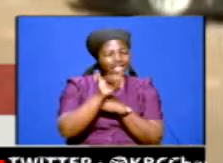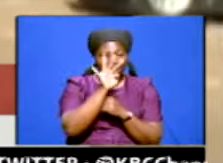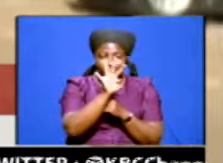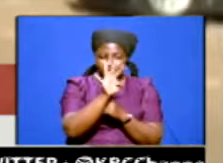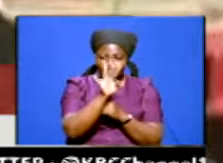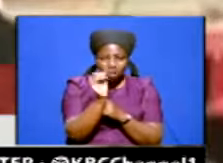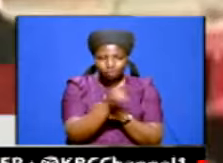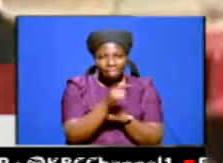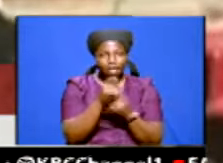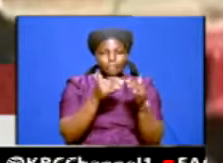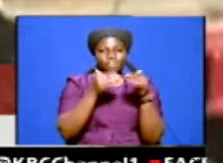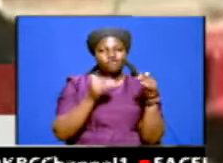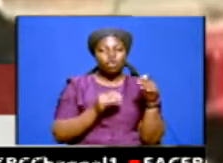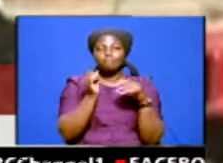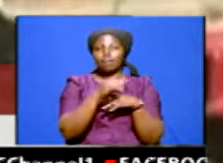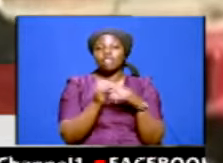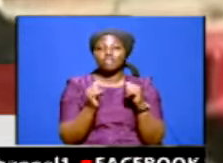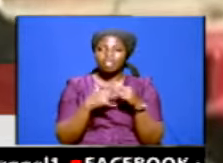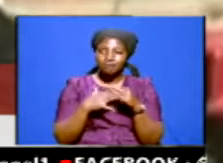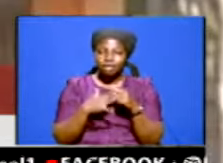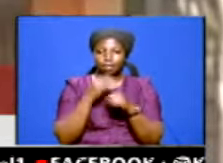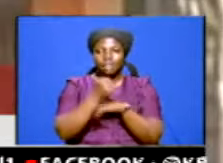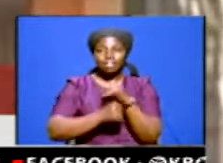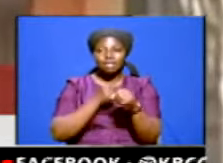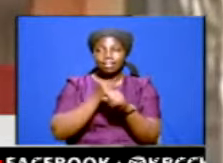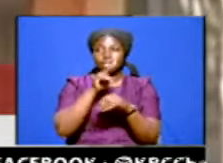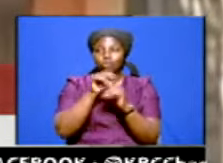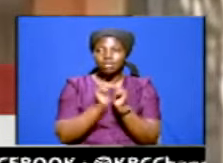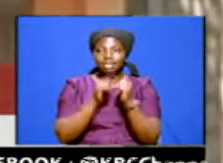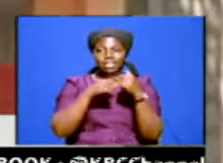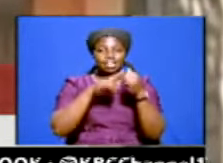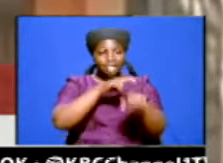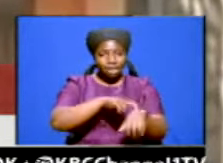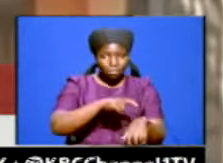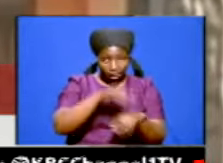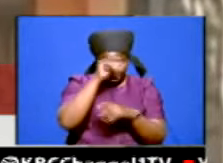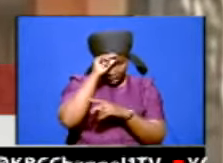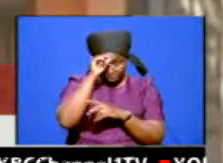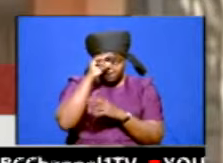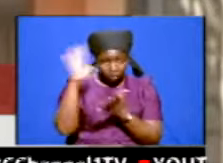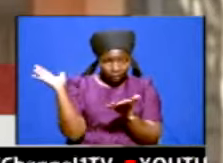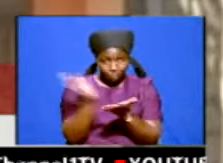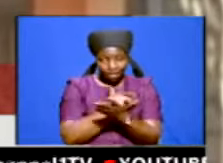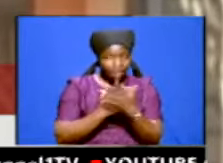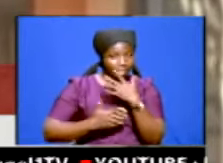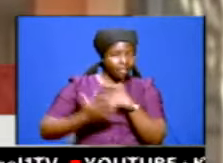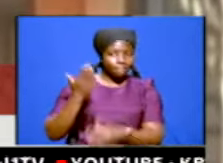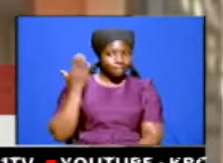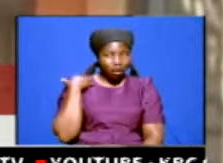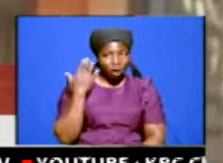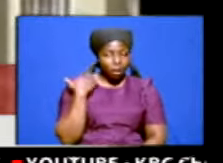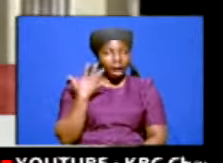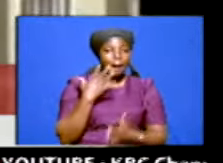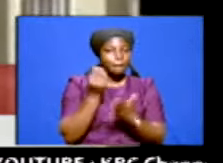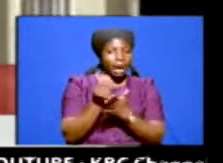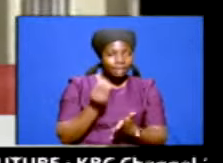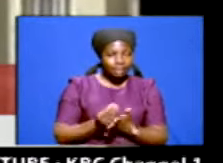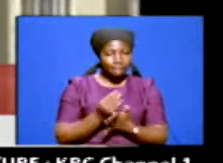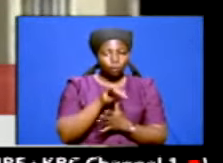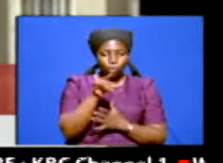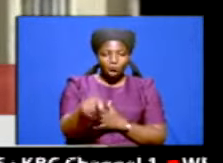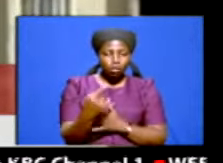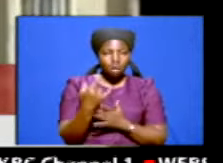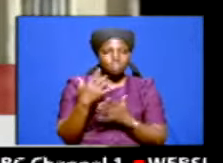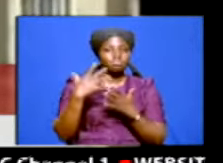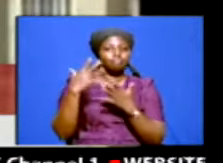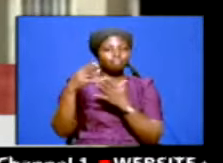mwaka 2019, wakati serikali ilipokuwa ikiondoa noti za zamani za shilingi 1000 ili kukabiliana na